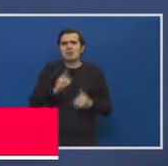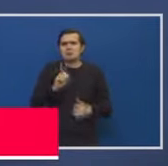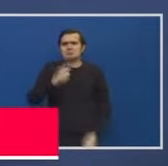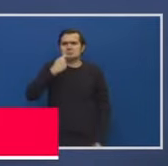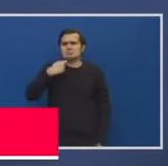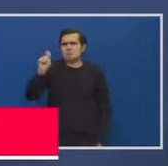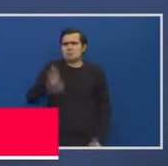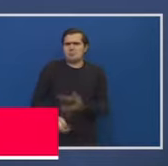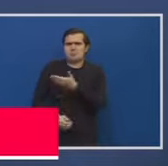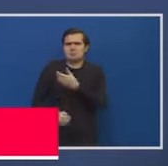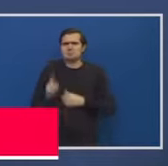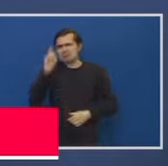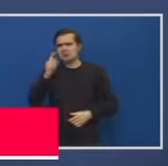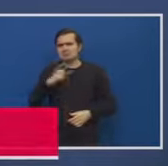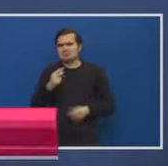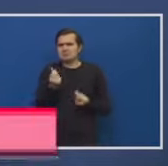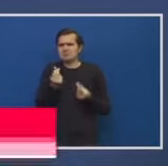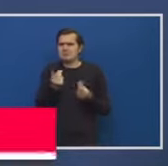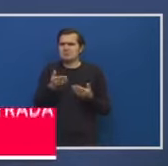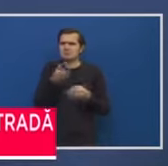cred că sunt accesibile,